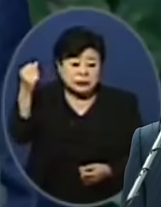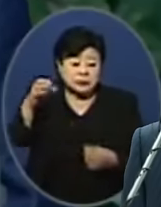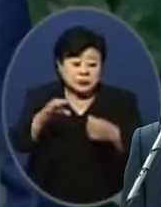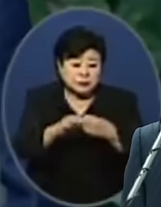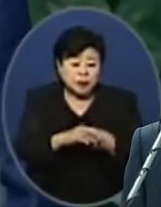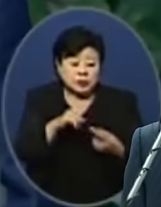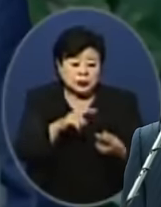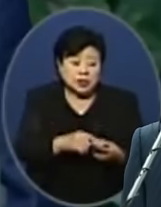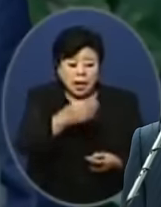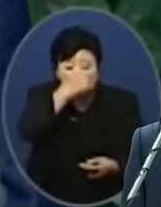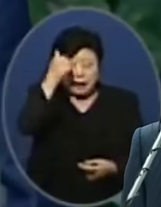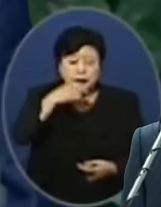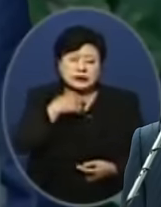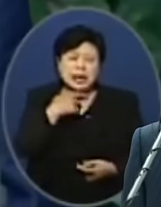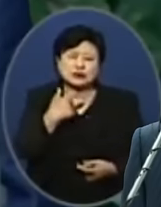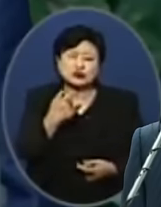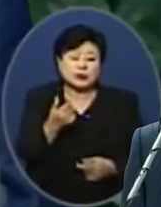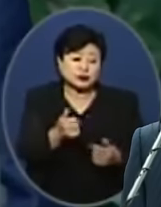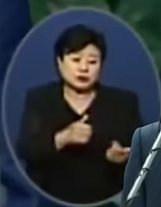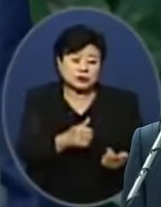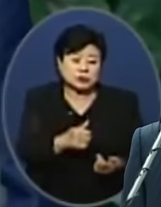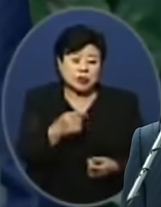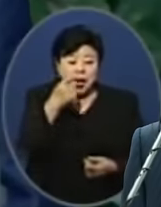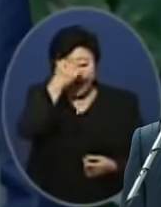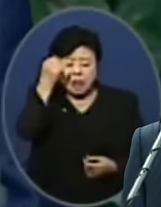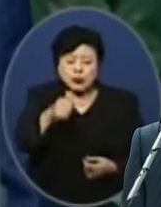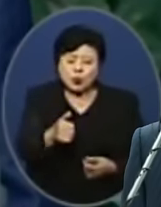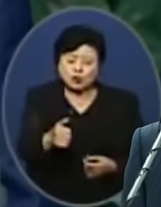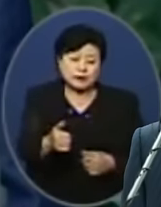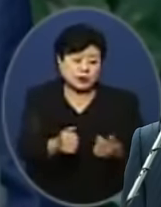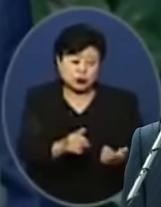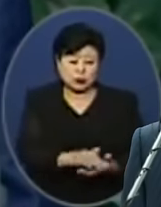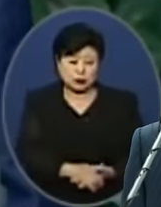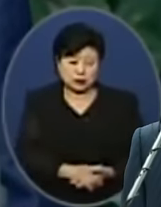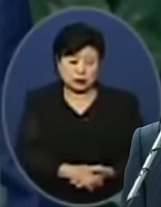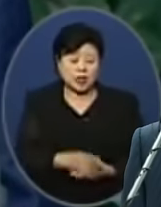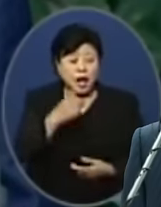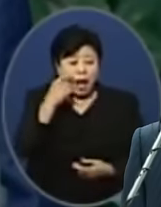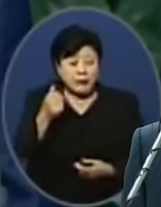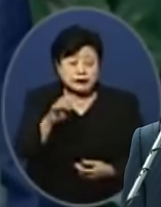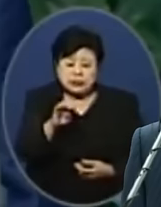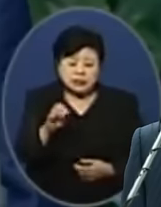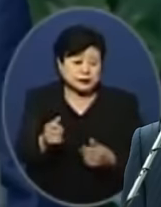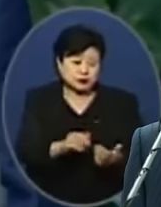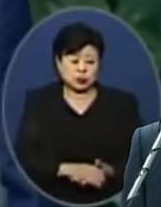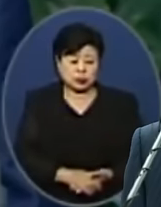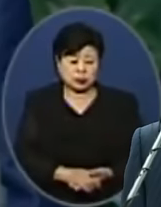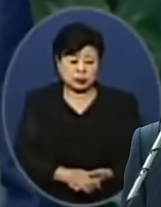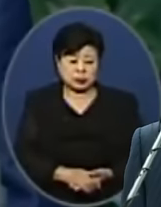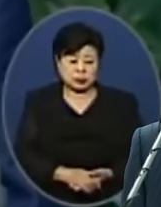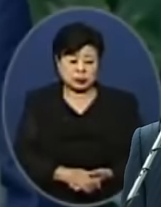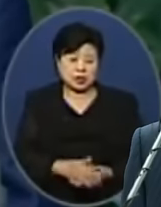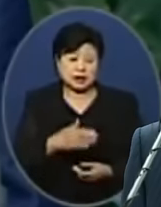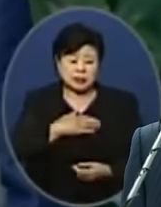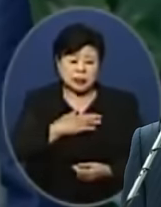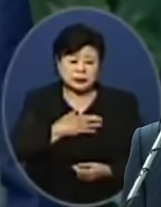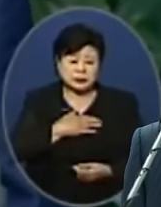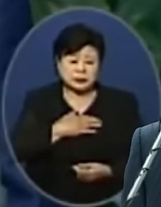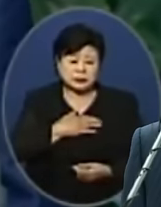우리 할아버지가 60대 죽었고 우리 할머니가 50대 죽었고 우리 아버지가 40대 죽었는데